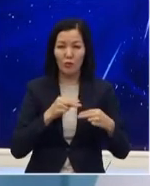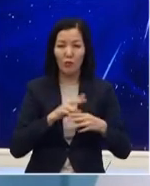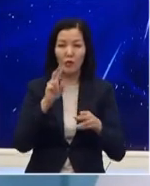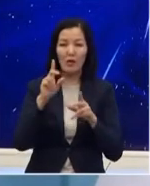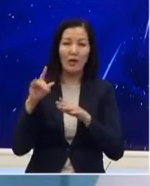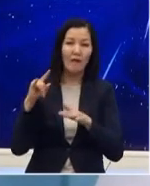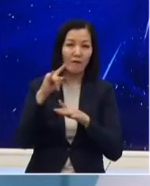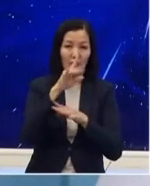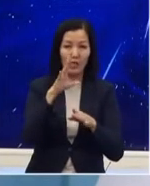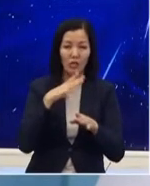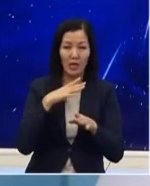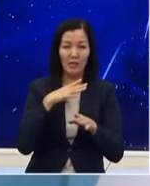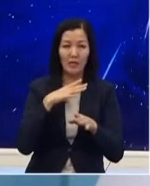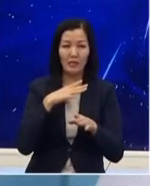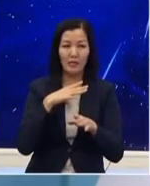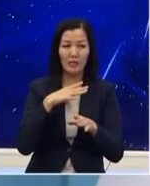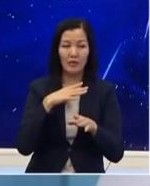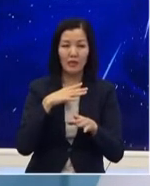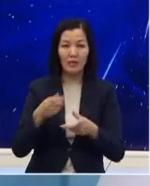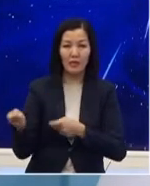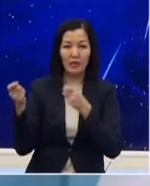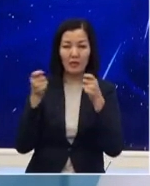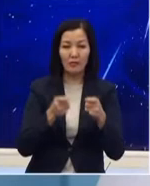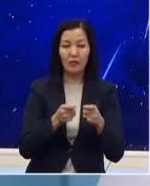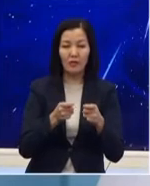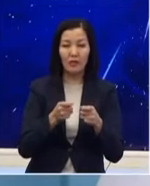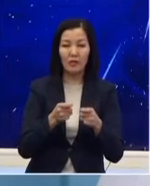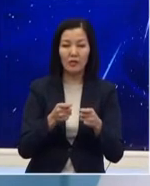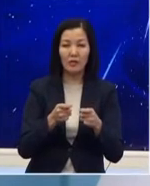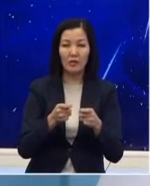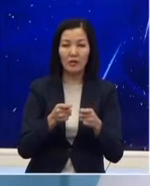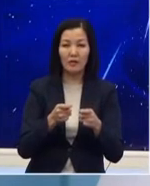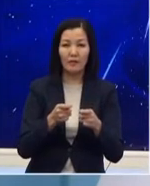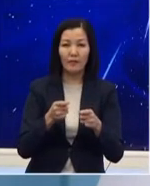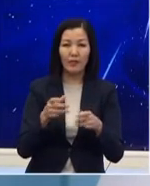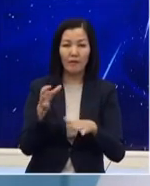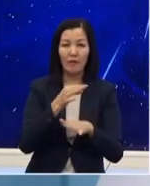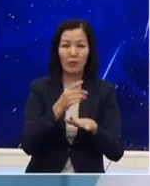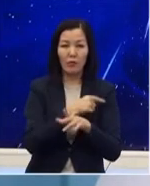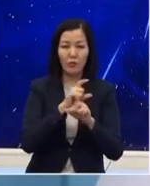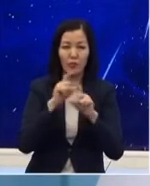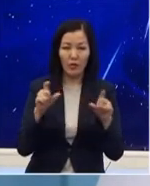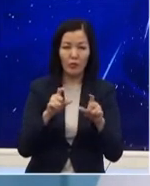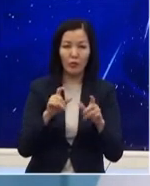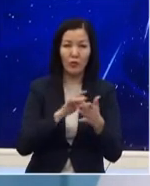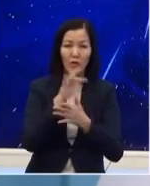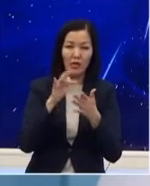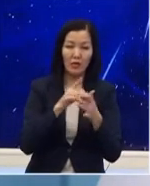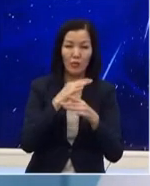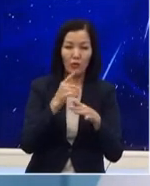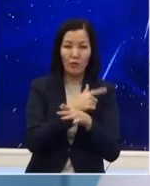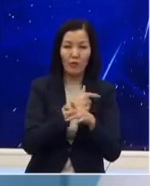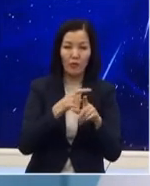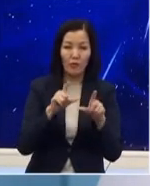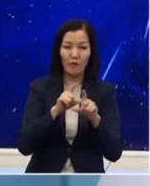Выезжали на транспортировку, в основном выезжали, доставляли в областную больницу, в городскую многопрофильную